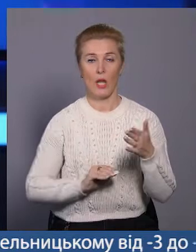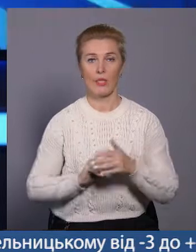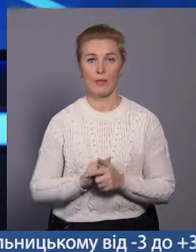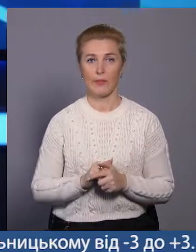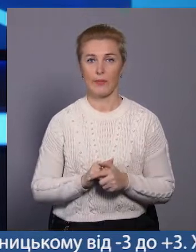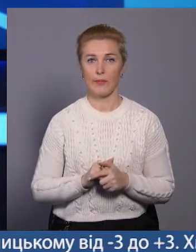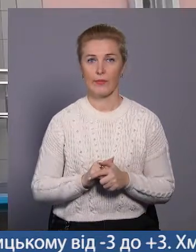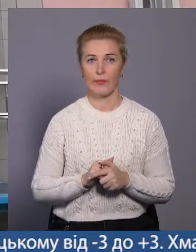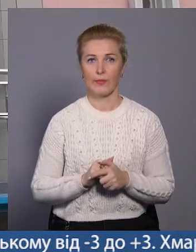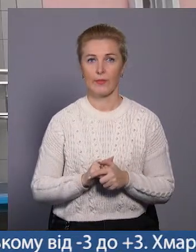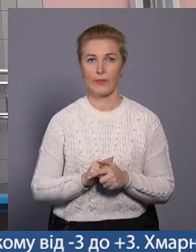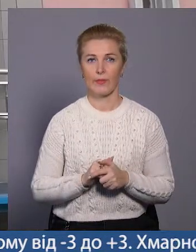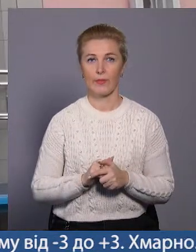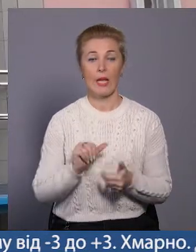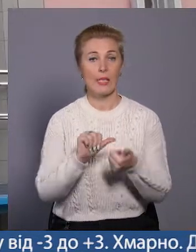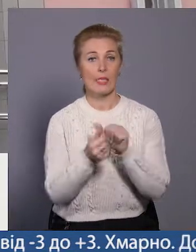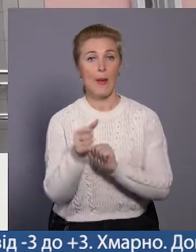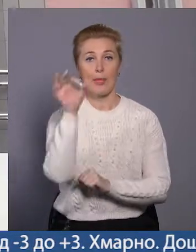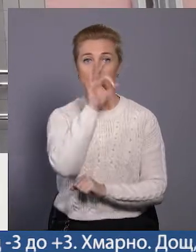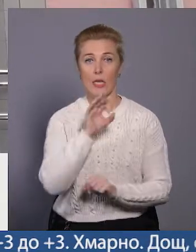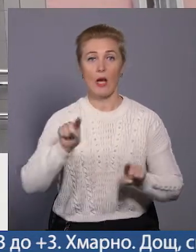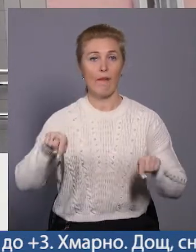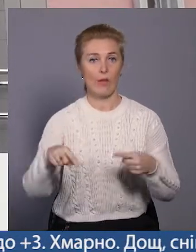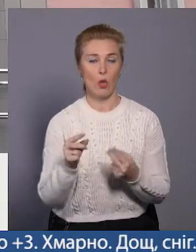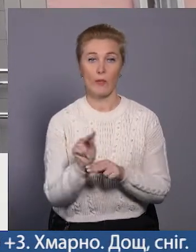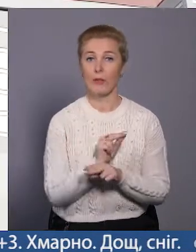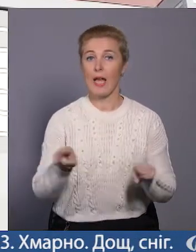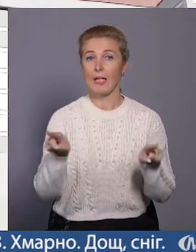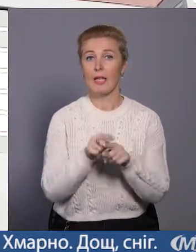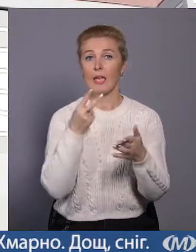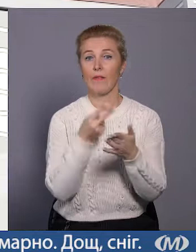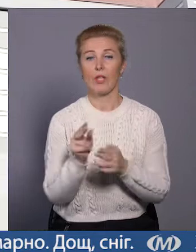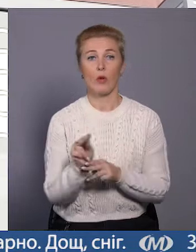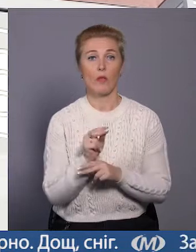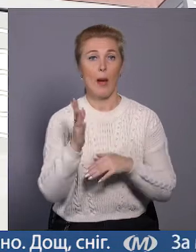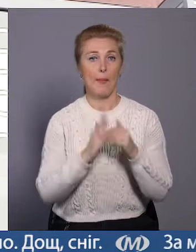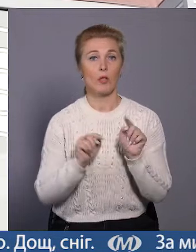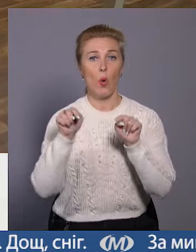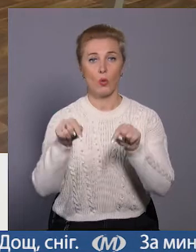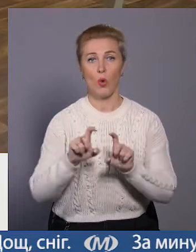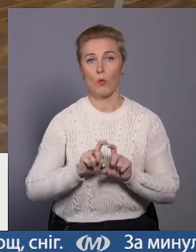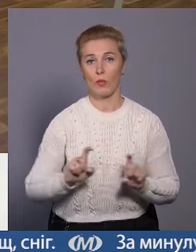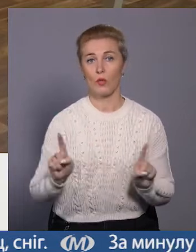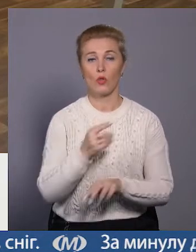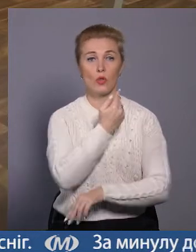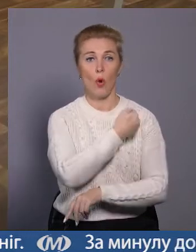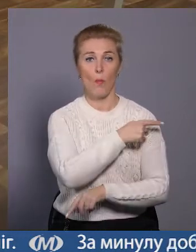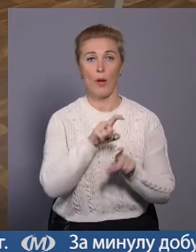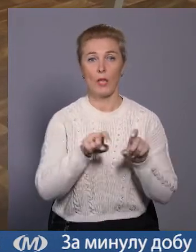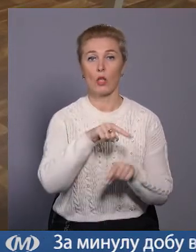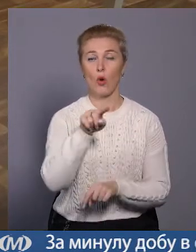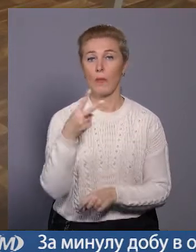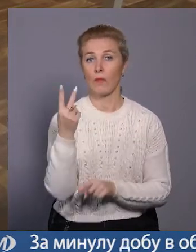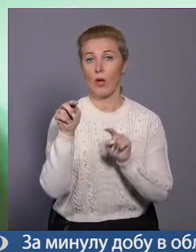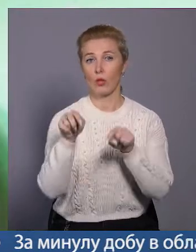Косарева. Замість ліків – відновна терапія. Такий вид лікування практикують у цьому відділенні, що у поліклініці номер 2.